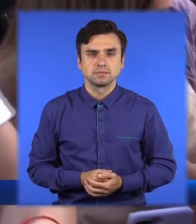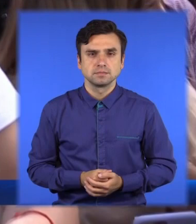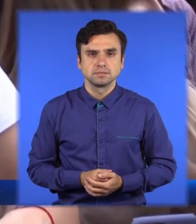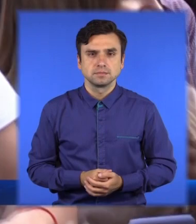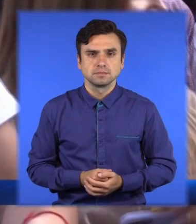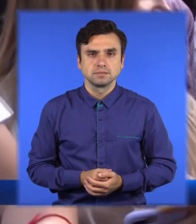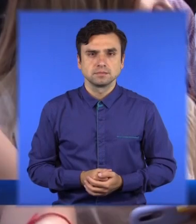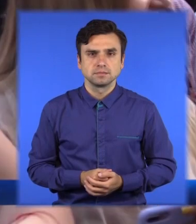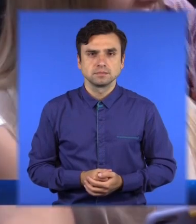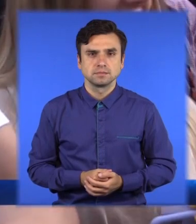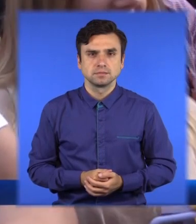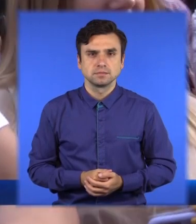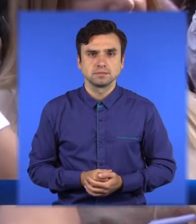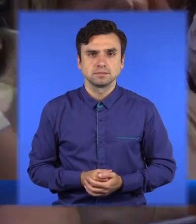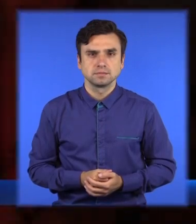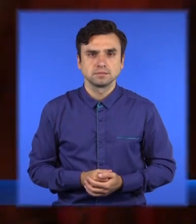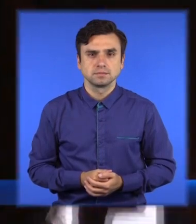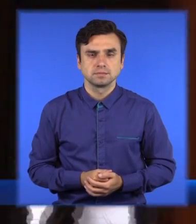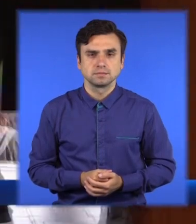ну, це просто щось невероятне.